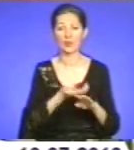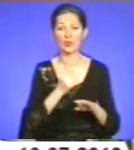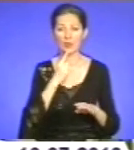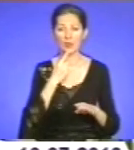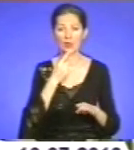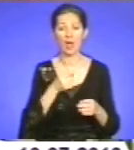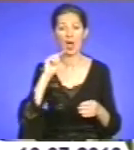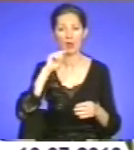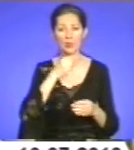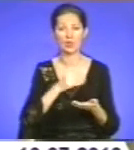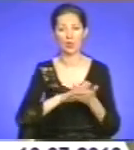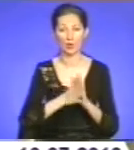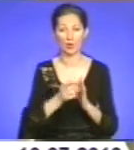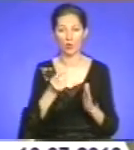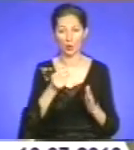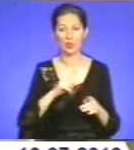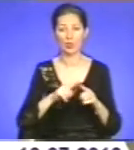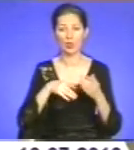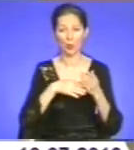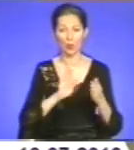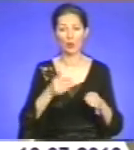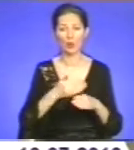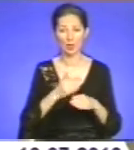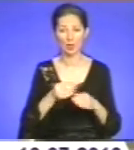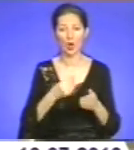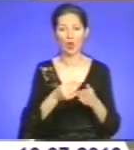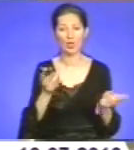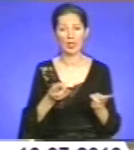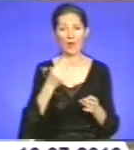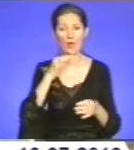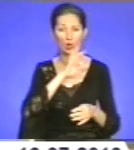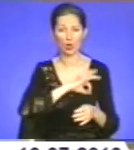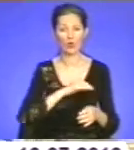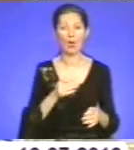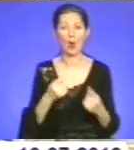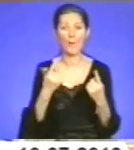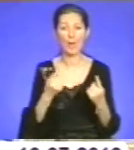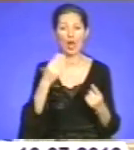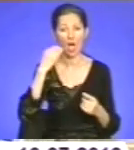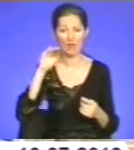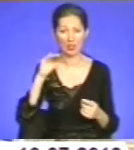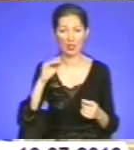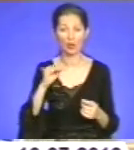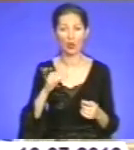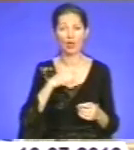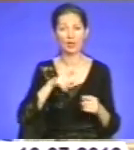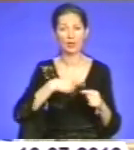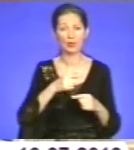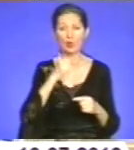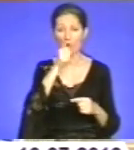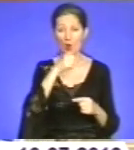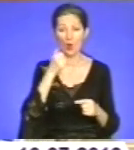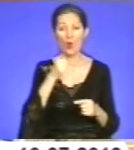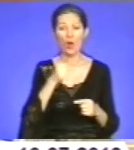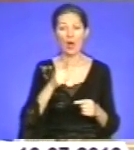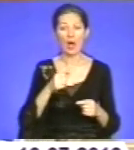виділятися. Але кошти повинні використовуватися максимально ефективно. Прем'єр запланував від наступного року збирання медичних карет повністю перевести